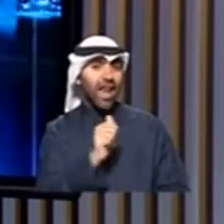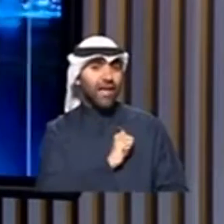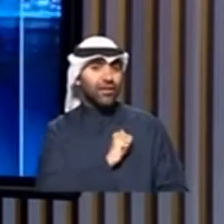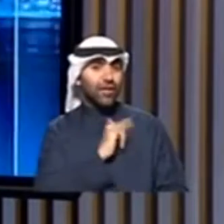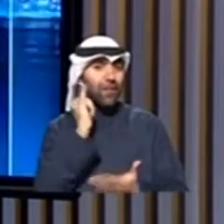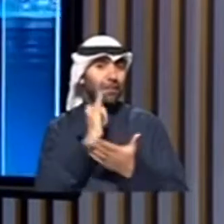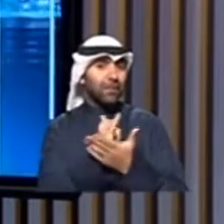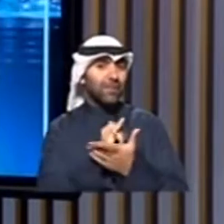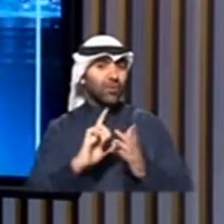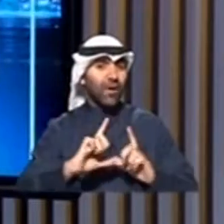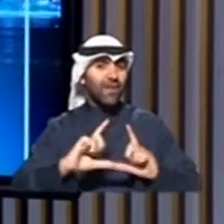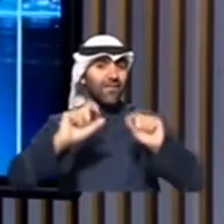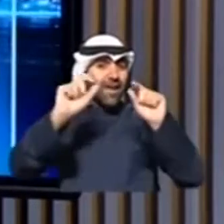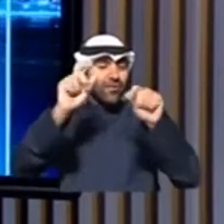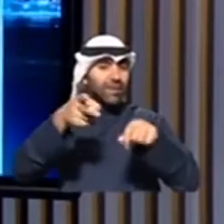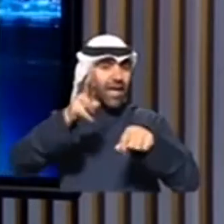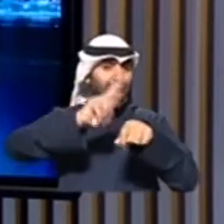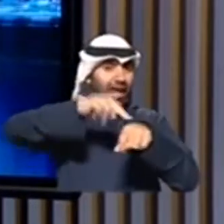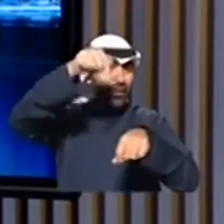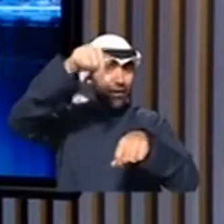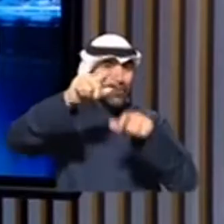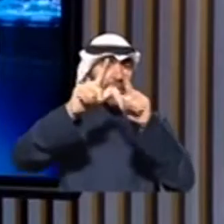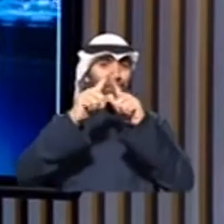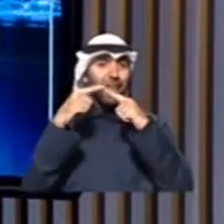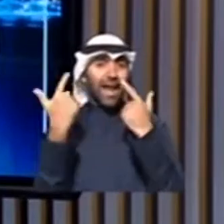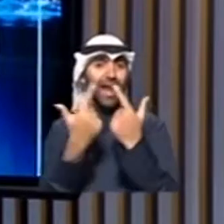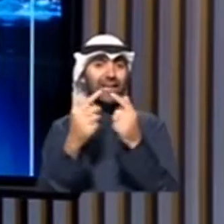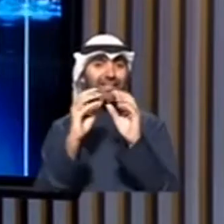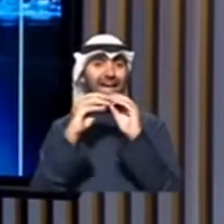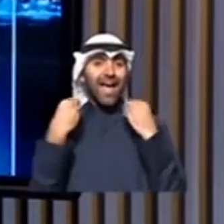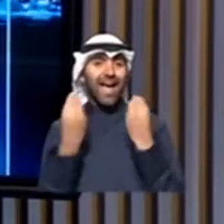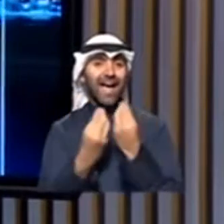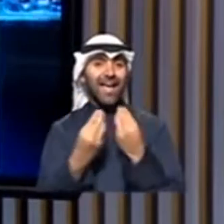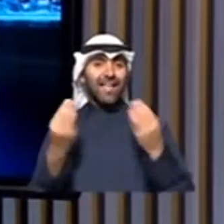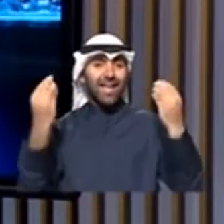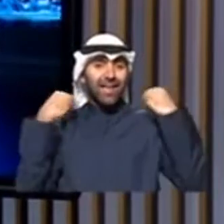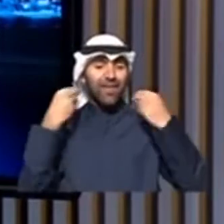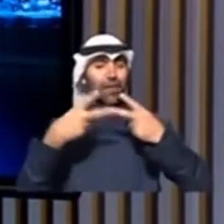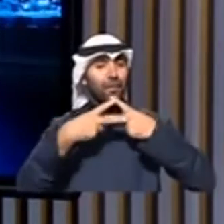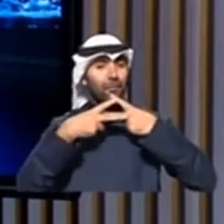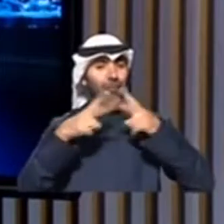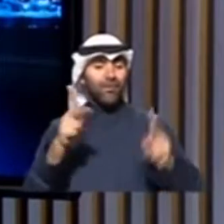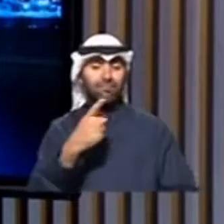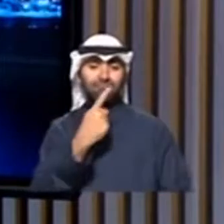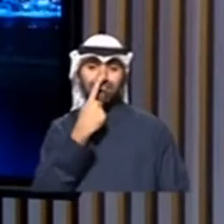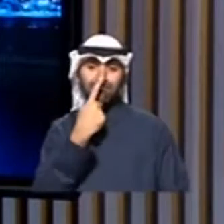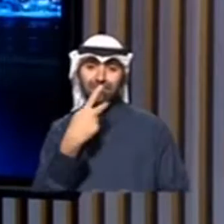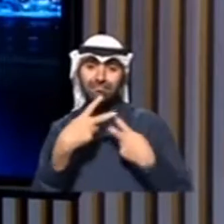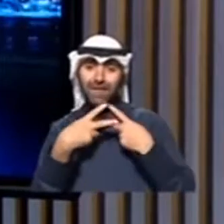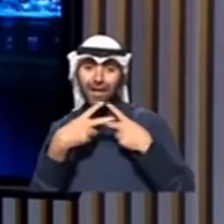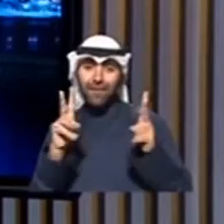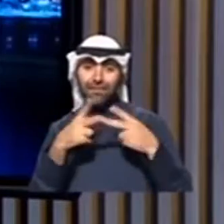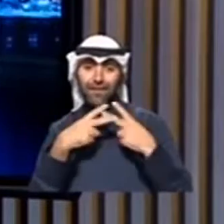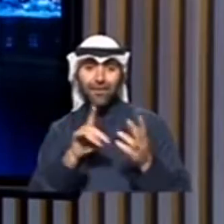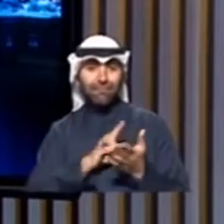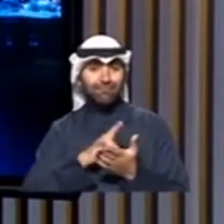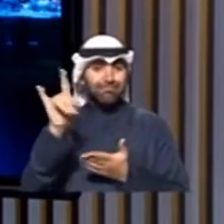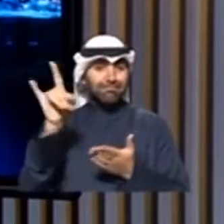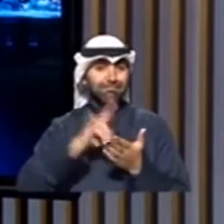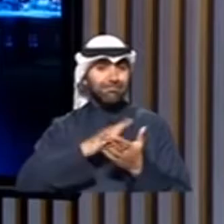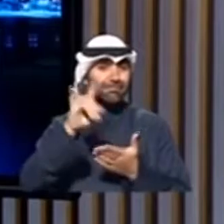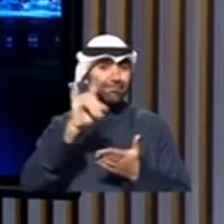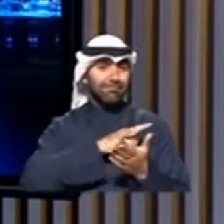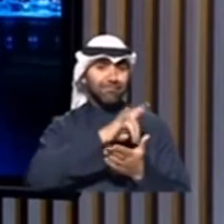خلال الحسم من خلال هذا القرار اللي أخيرا وصلنا إلى يمكن الضوء الأخضر لإعطاء الأندية من